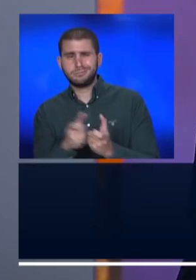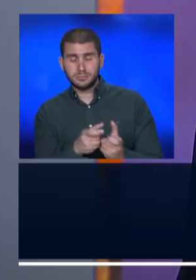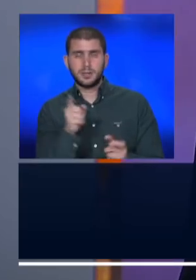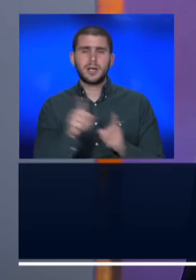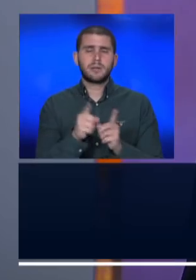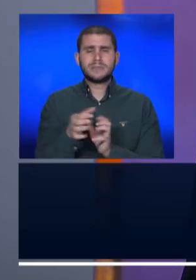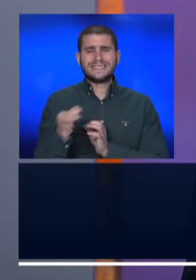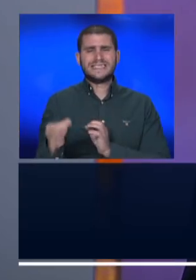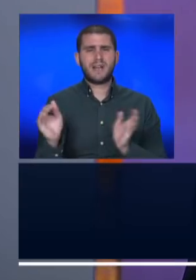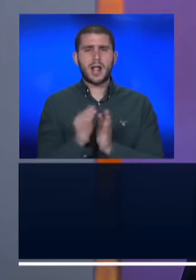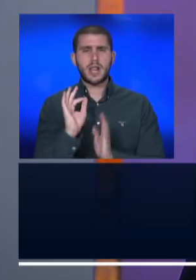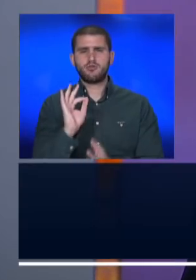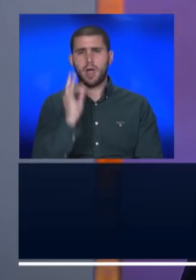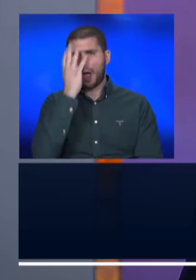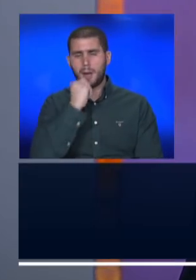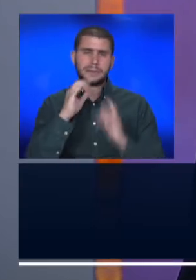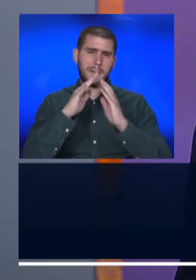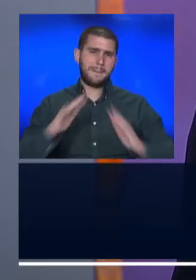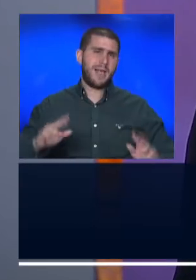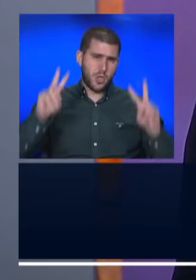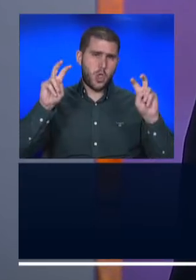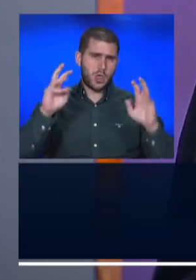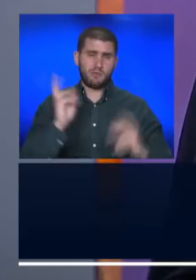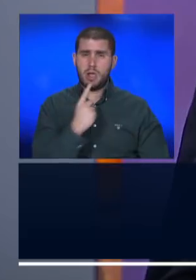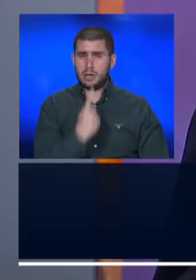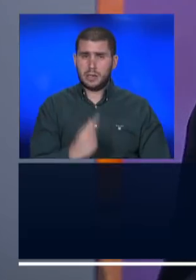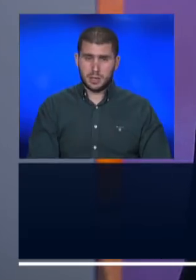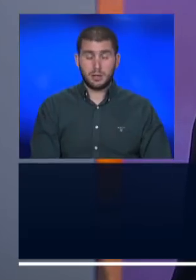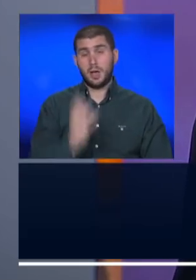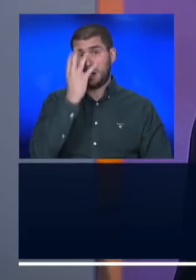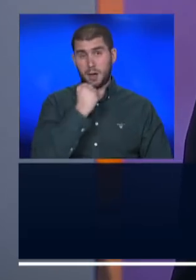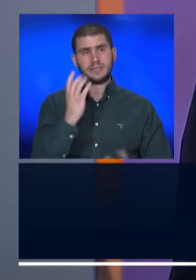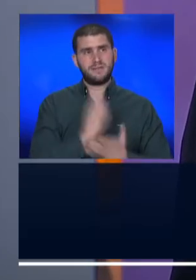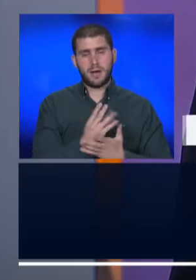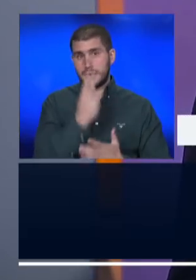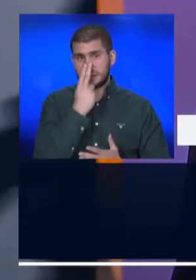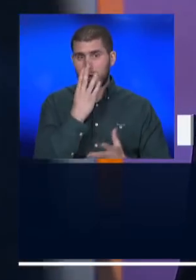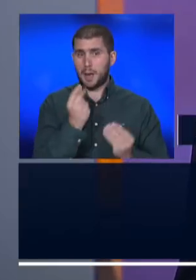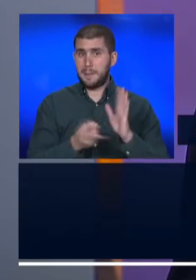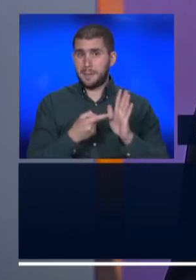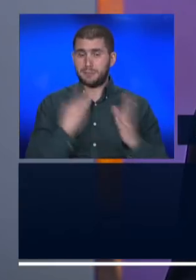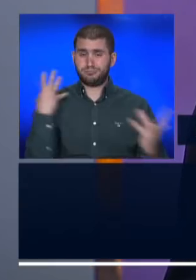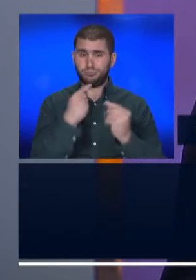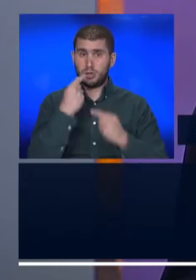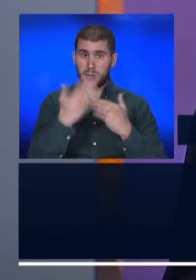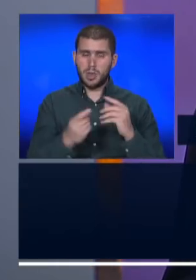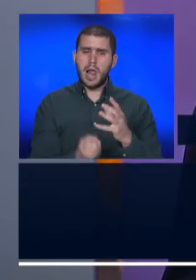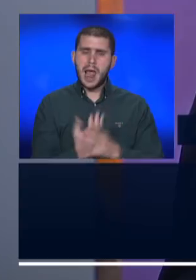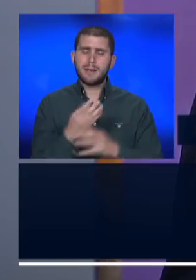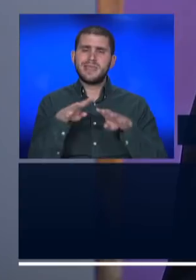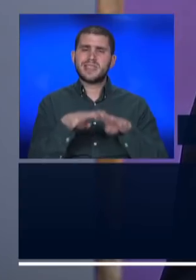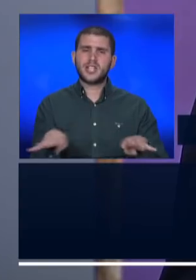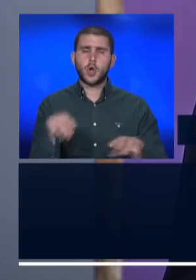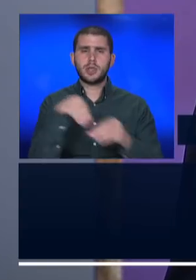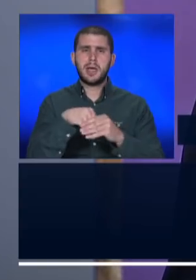בלבנון, אם את רוצה לקרוא לזה ככה. חמאס כבר ניסה לא מעט בשנים האחרונות להקים תשתית בלבנון. פעם